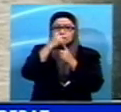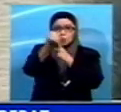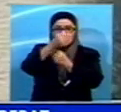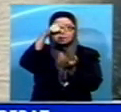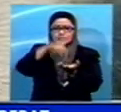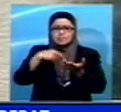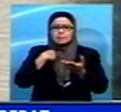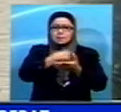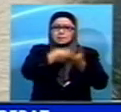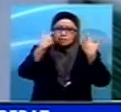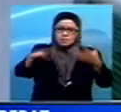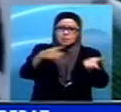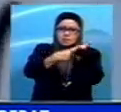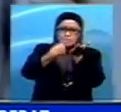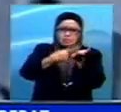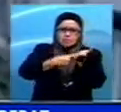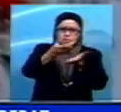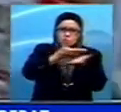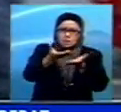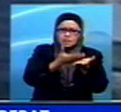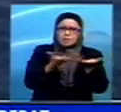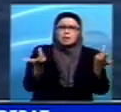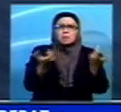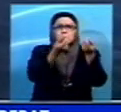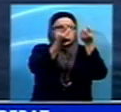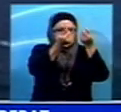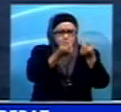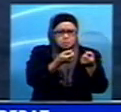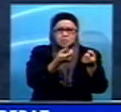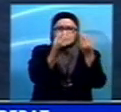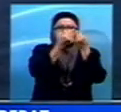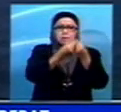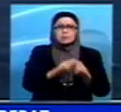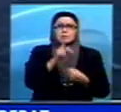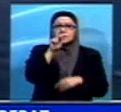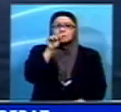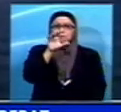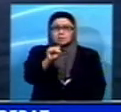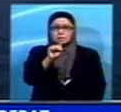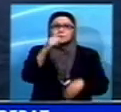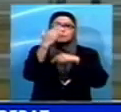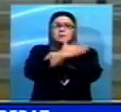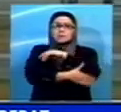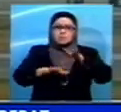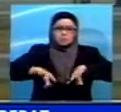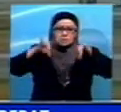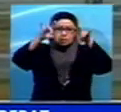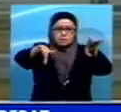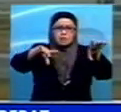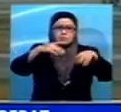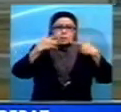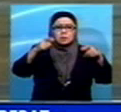membincangkan mengenai sekali dengan kos dan peak negara Australia telah membuat satu peruntukkan